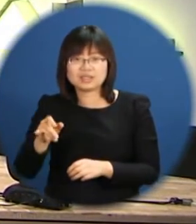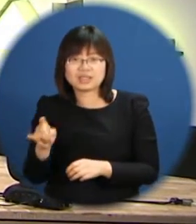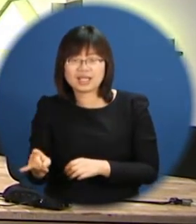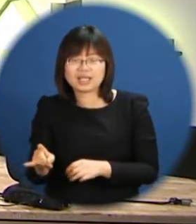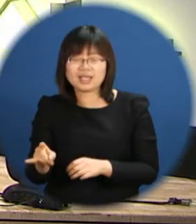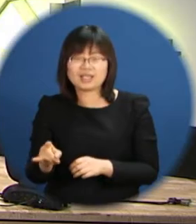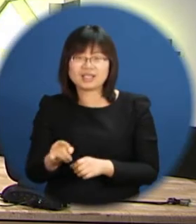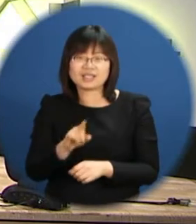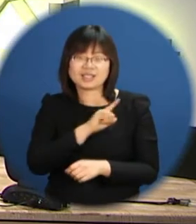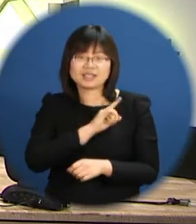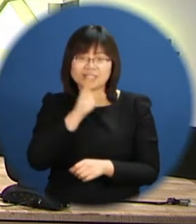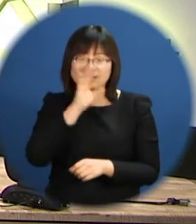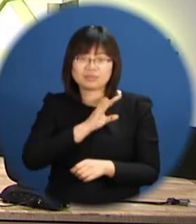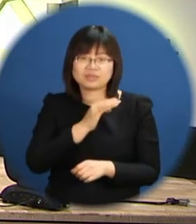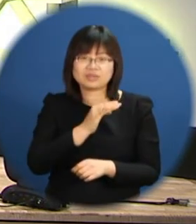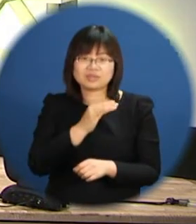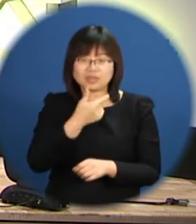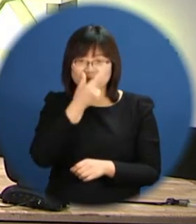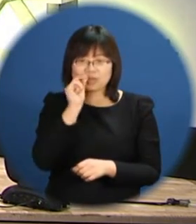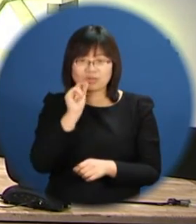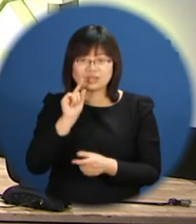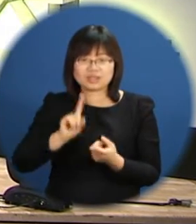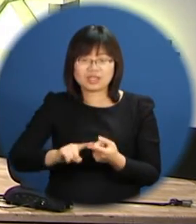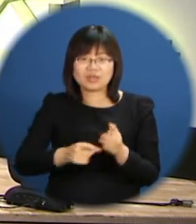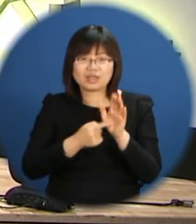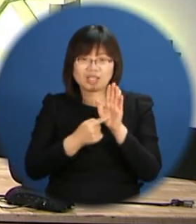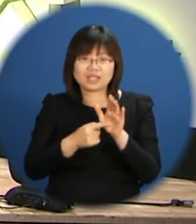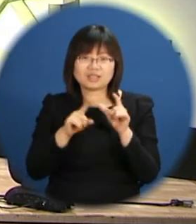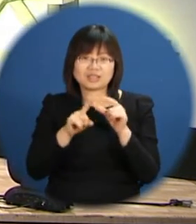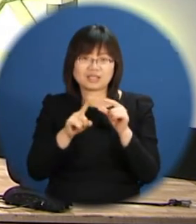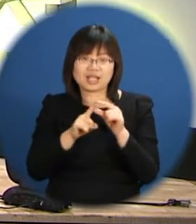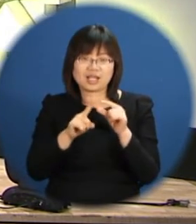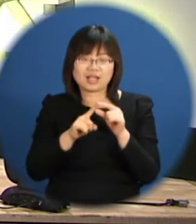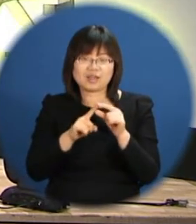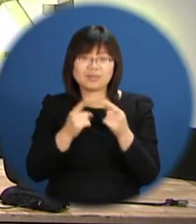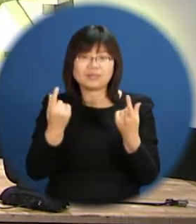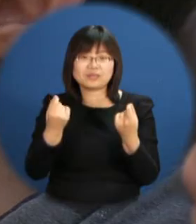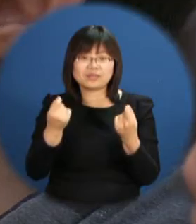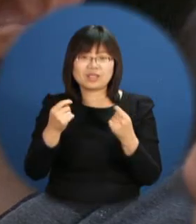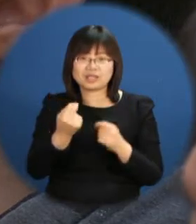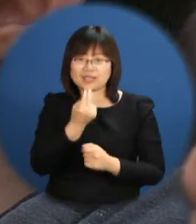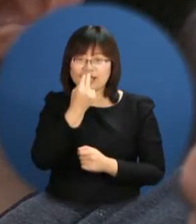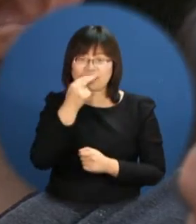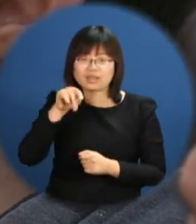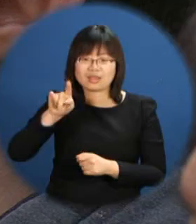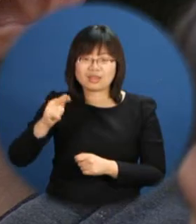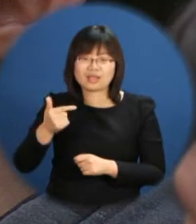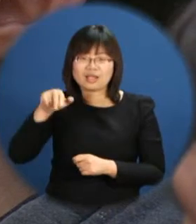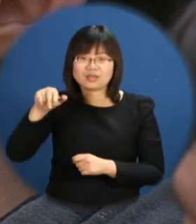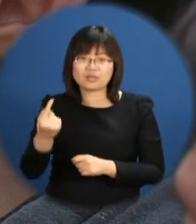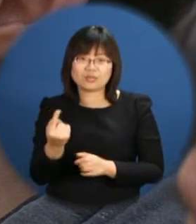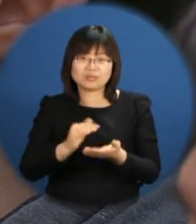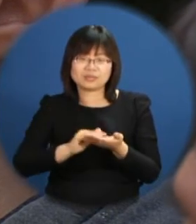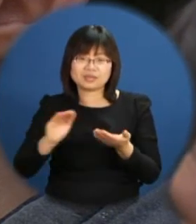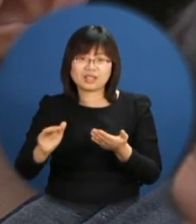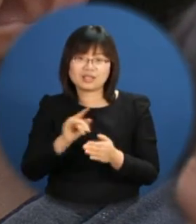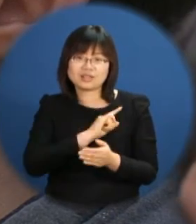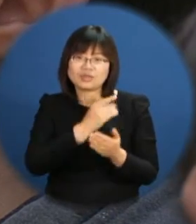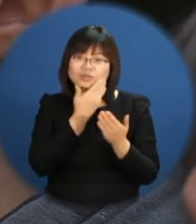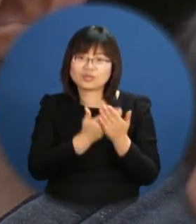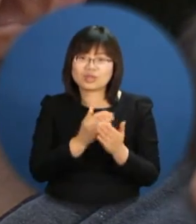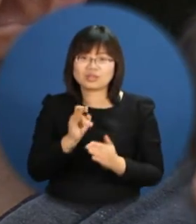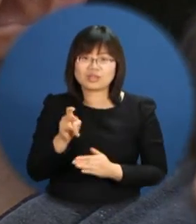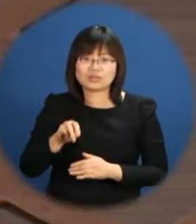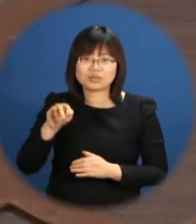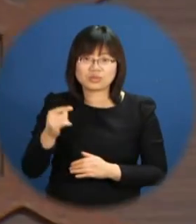약점을 그대로 담고 있는 그런 이 아이러니 간다는데 제일 중요한 건 예를 들어서 연소 이론